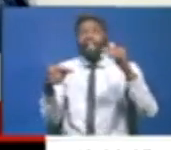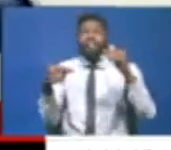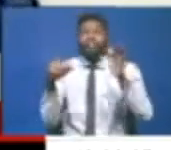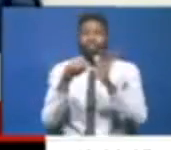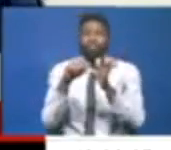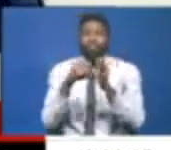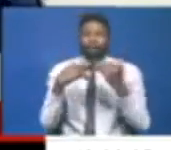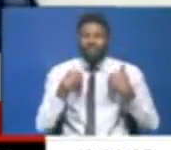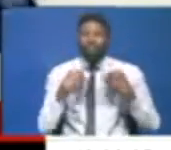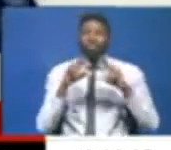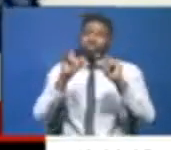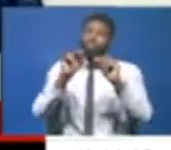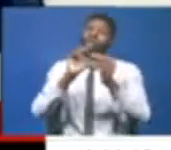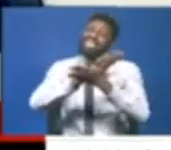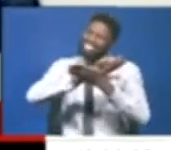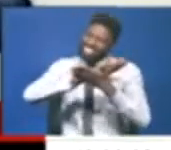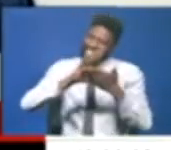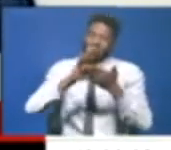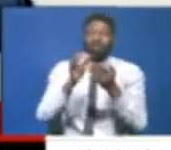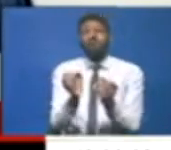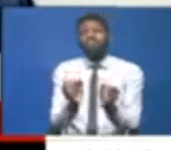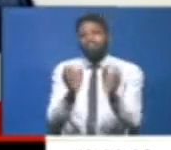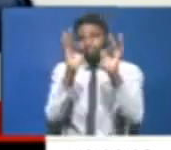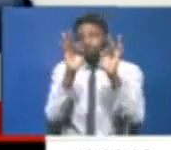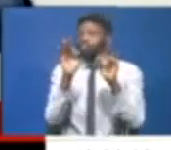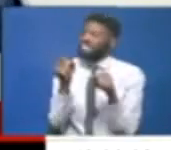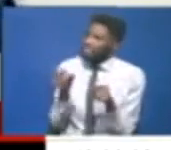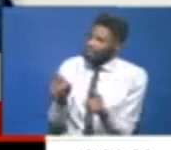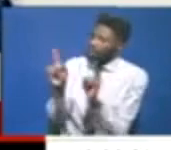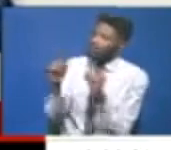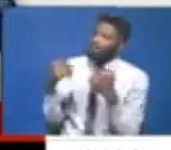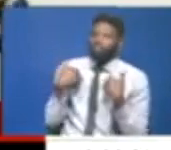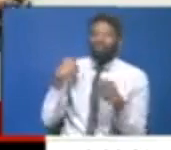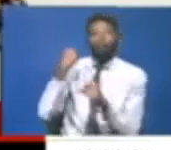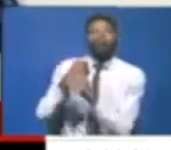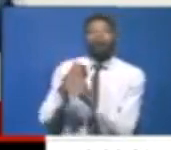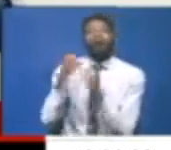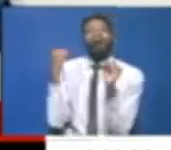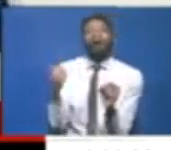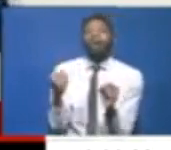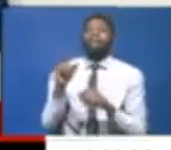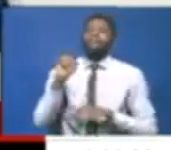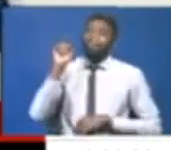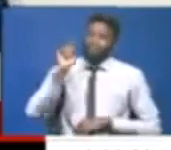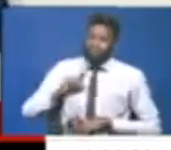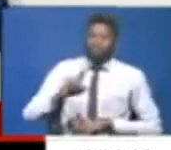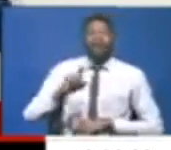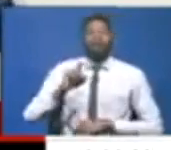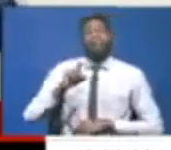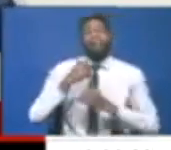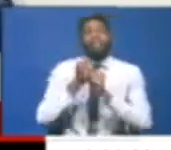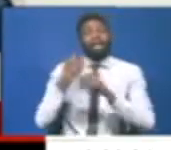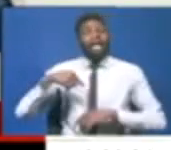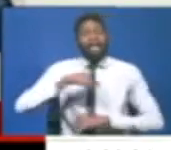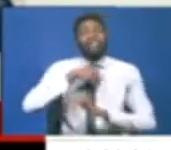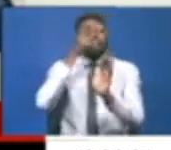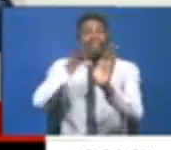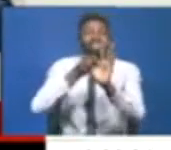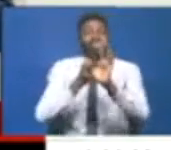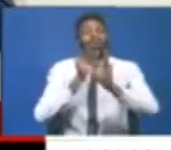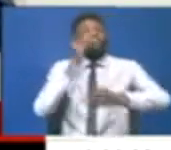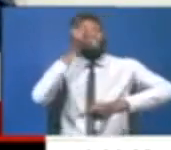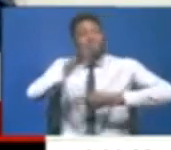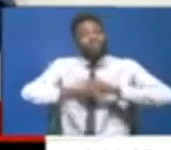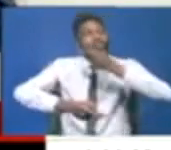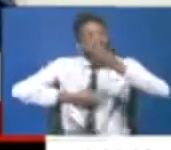Basi wao wanaicho kibarua cha kuweza kutushirikisha sisi katika masuala yote ya huo uchaguzi na kuweza